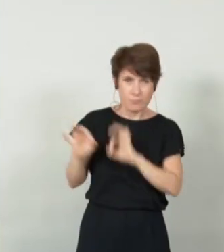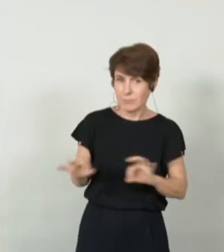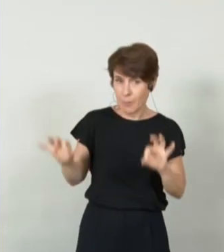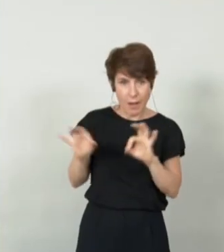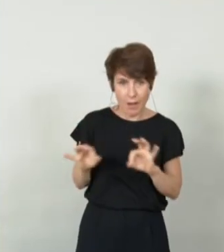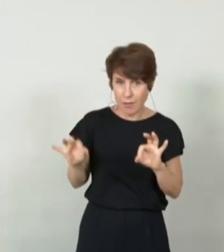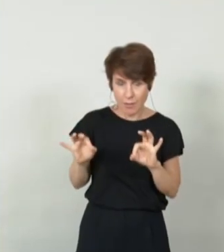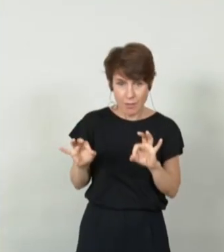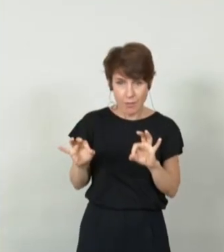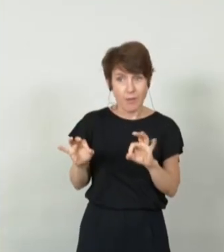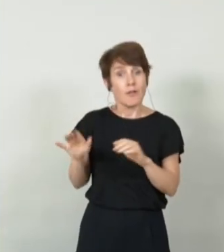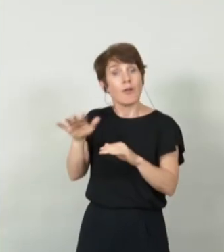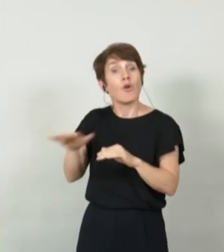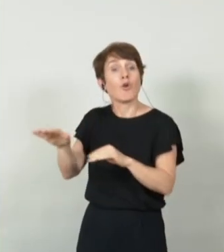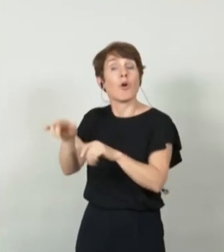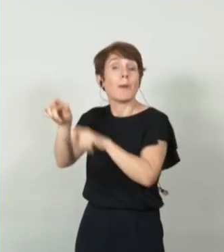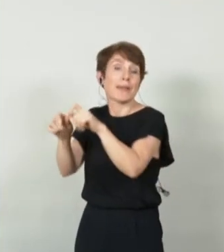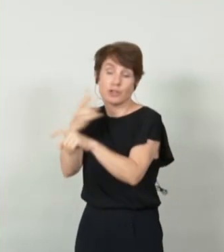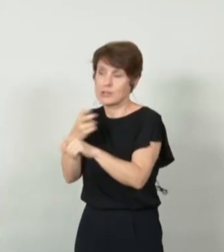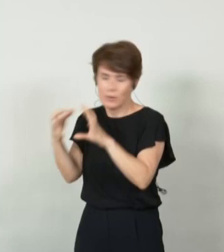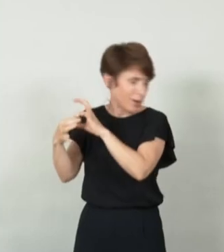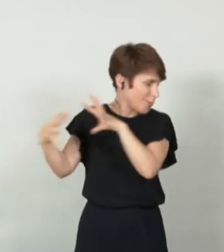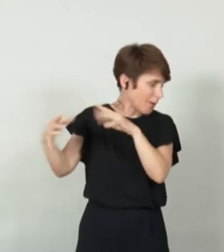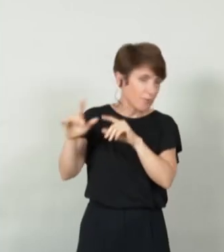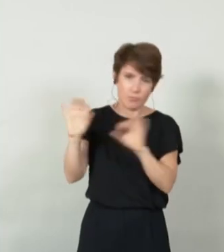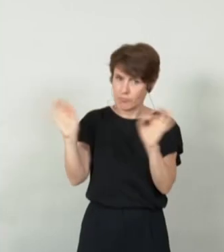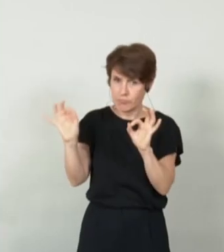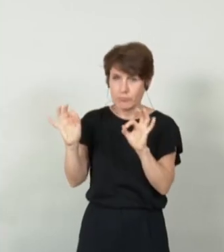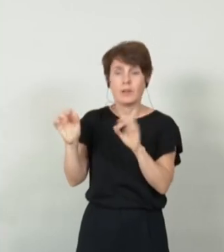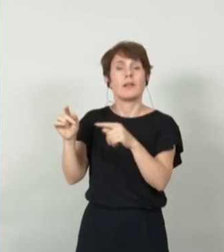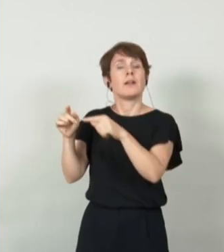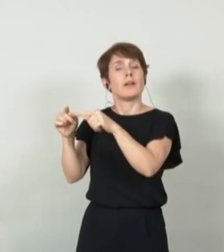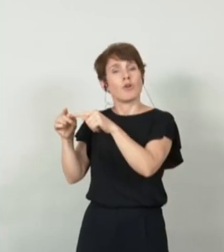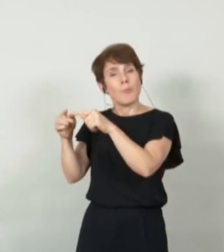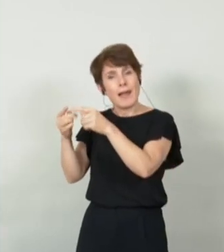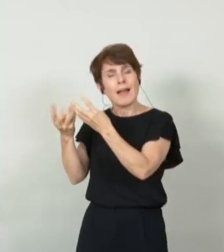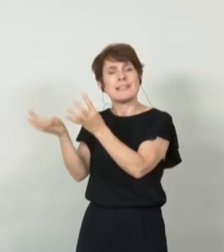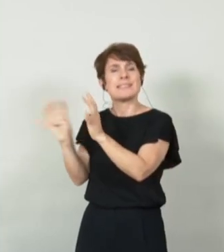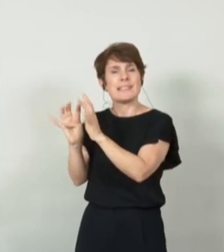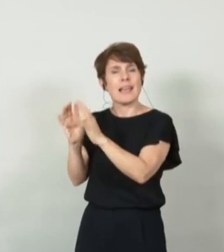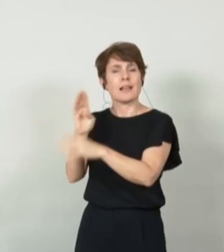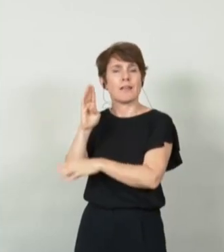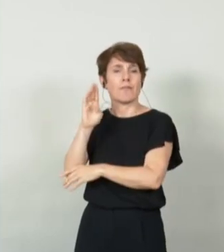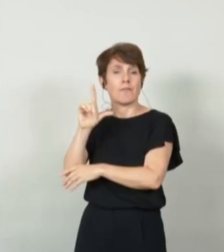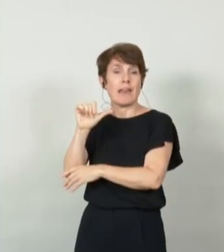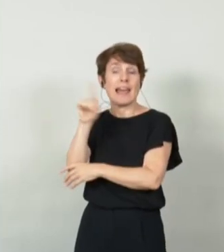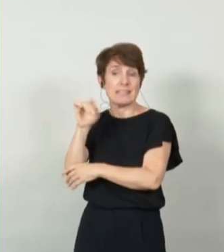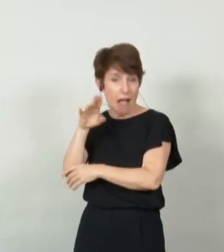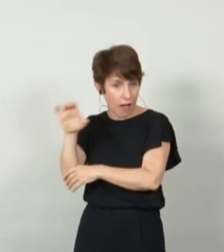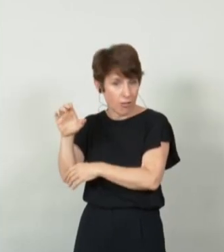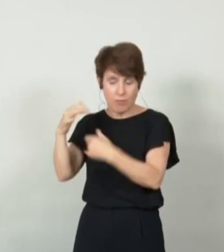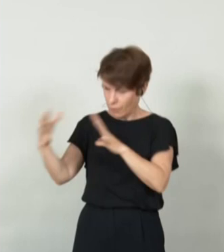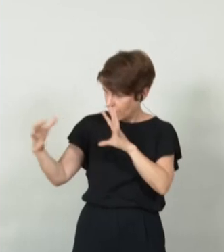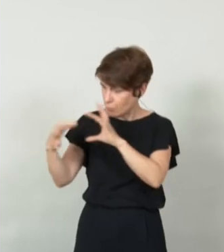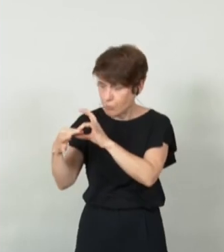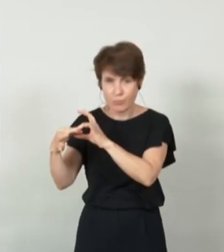les actions que nous avons eu en lien avec le cercle Bernard Lazare notamment pour un judaïsme pluraliste depuis le printemps départ sur